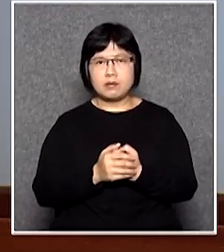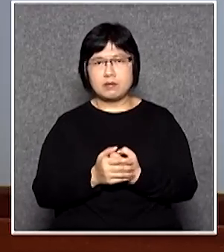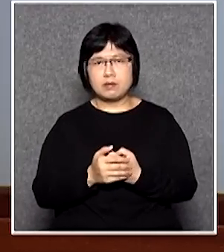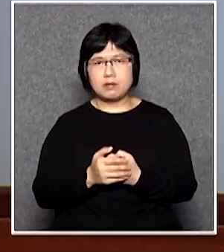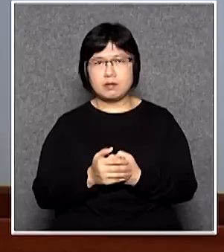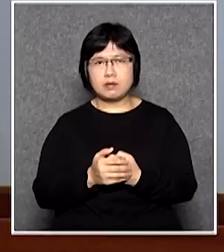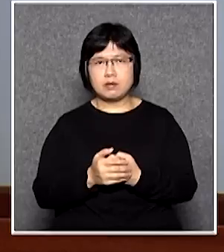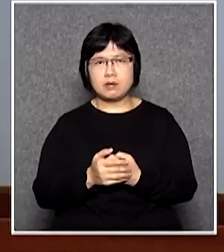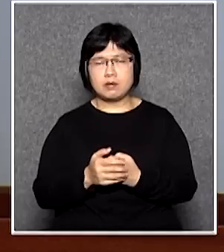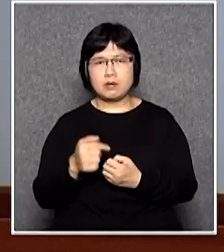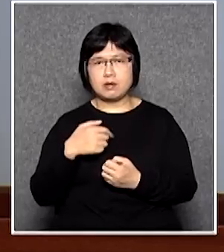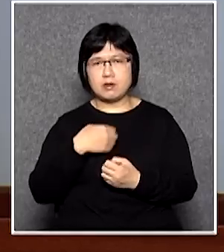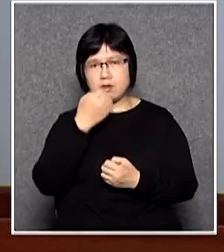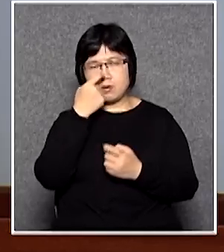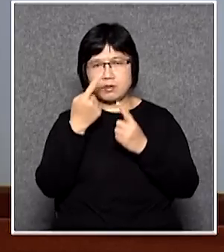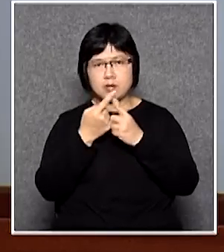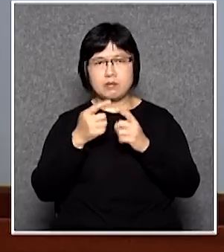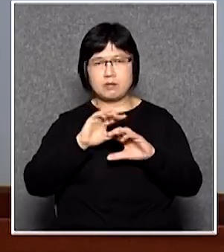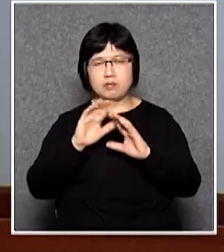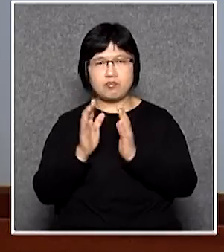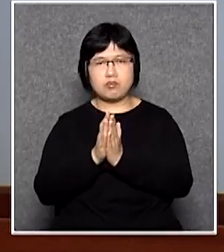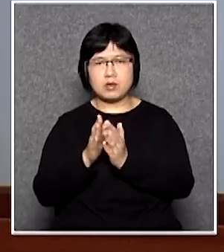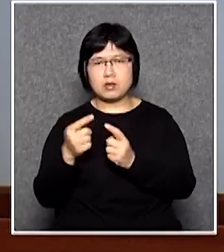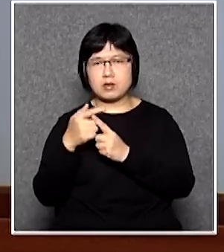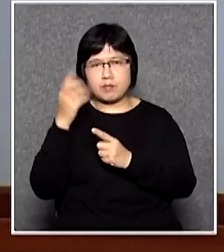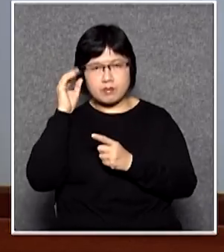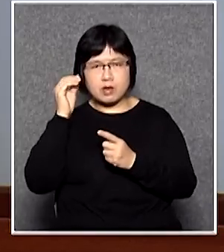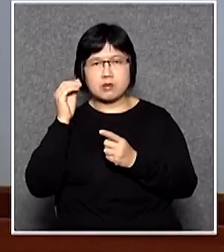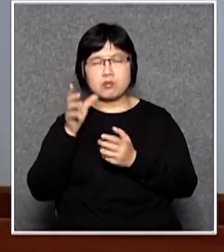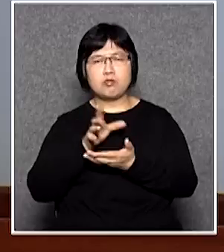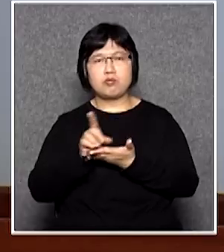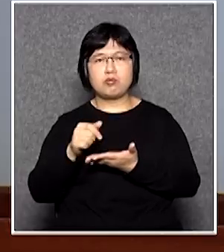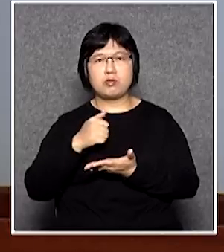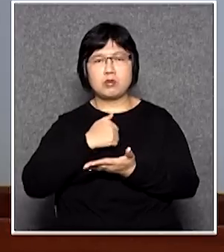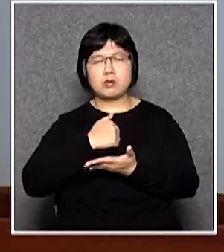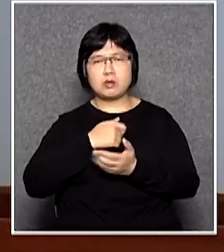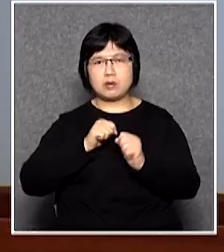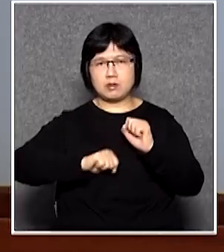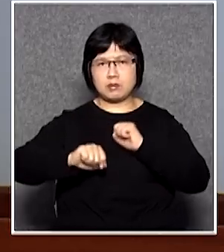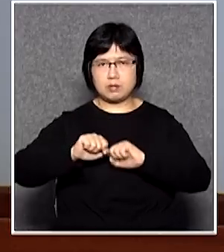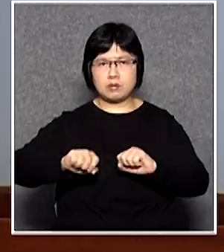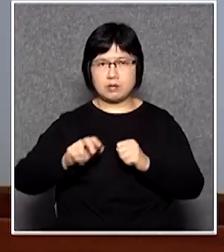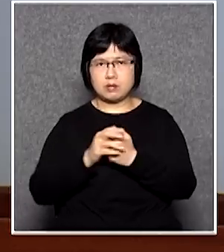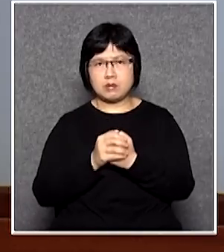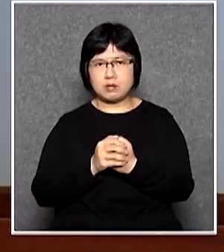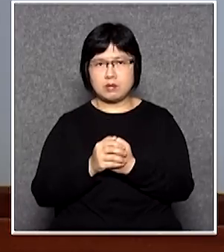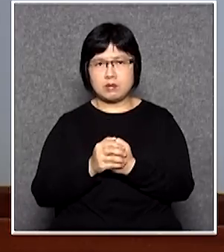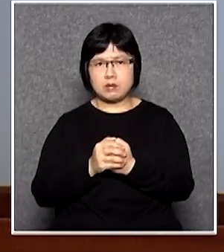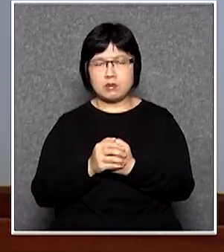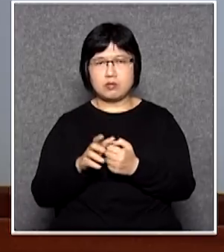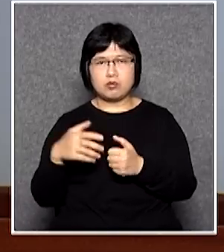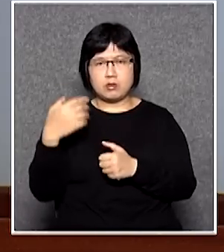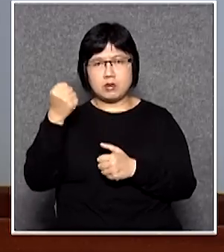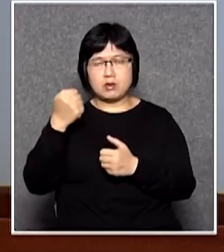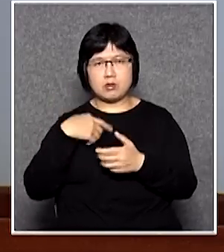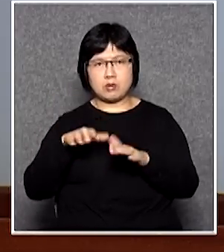亦都是令到香港市民大众新闻统筹专员他的操守。主席，上